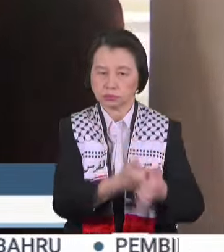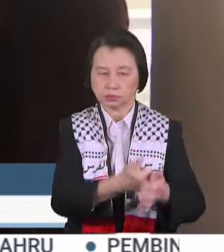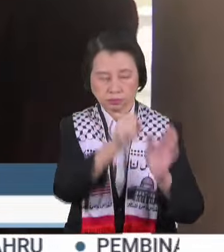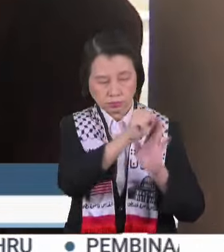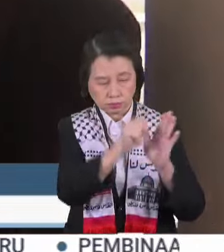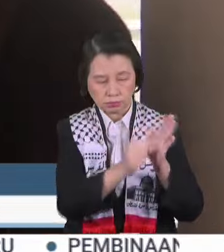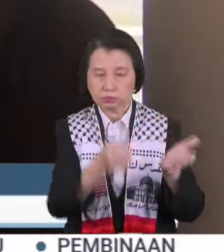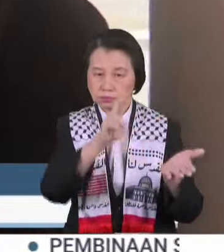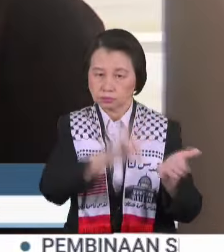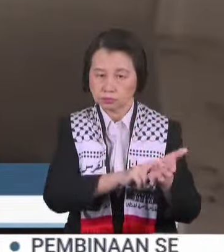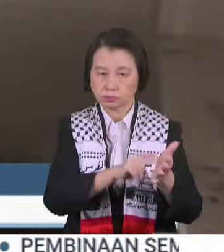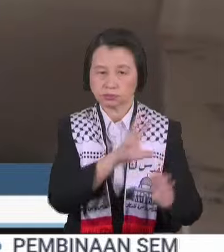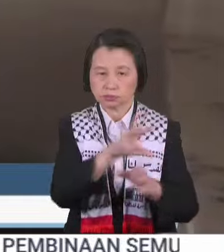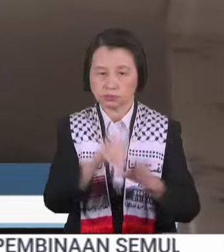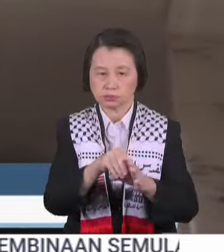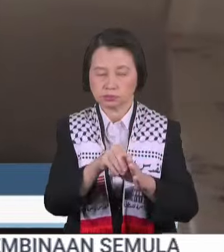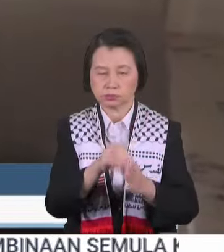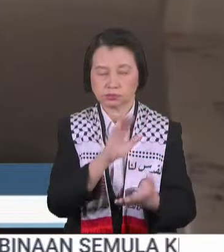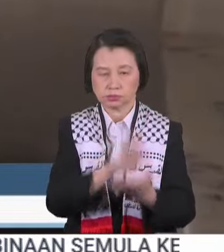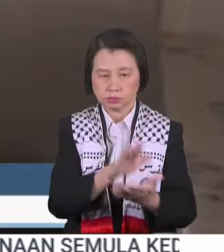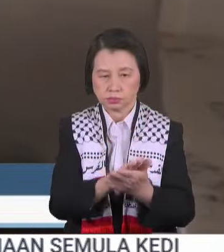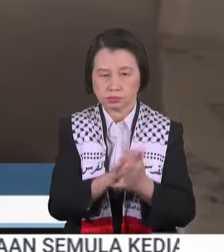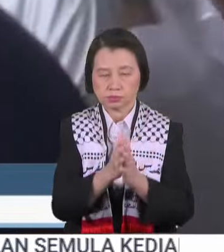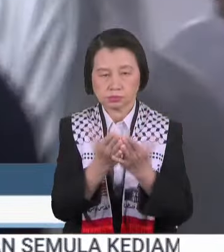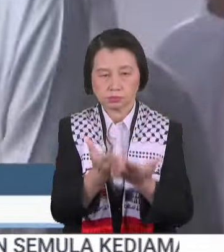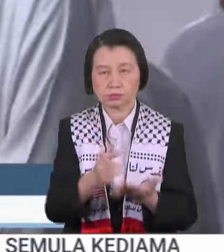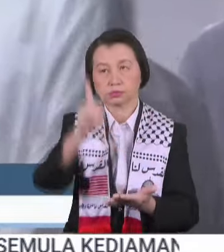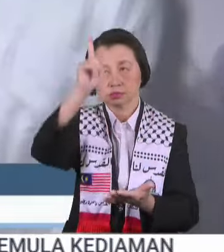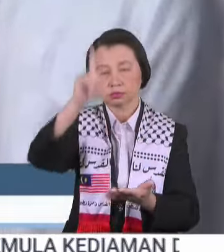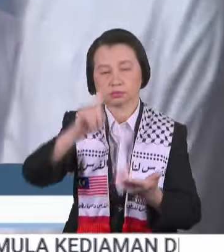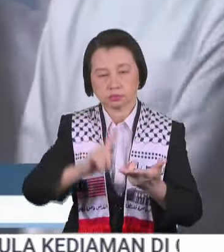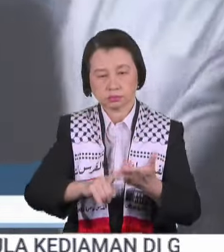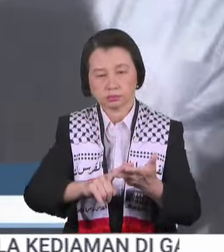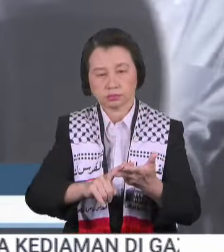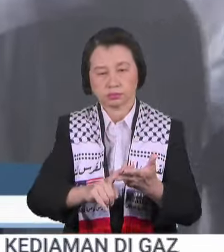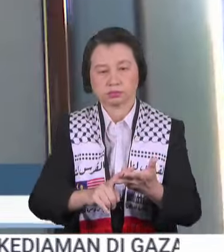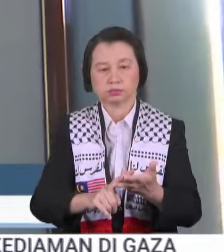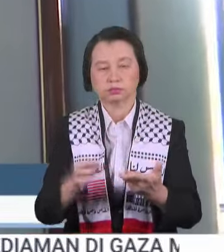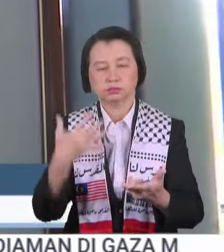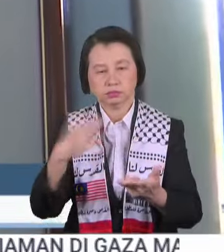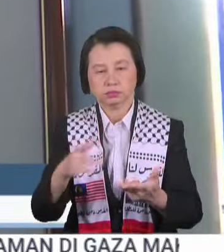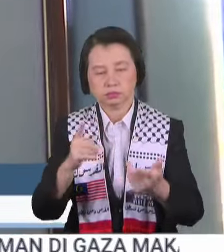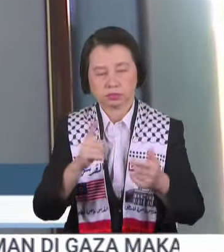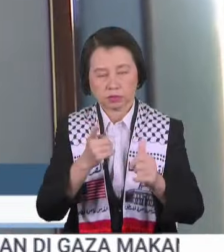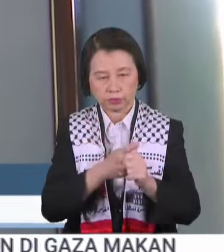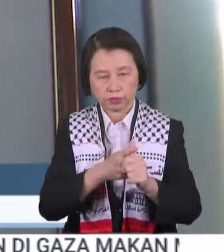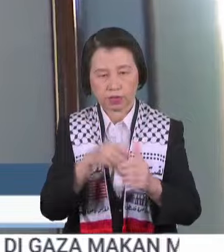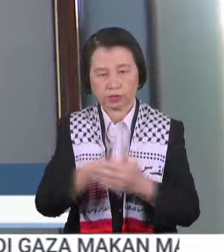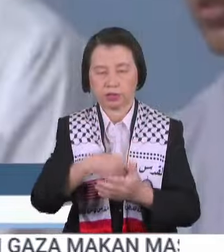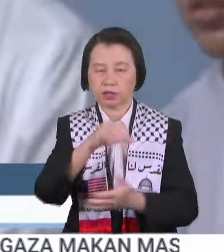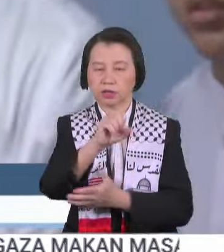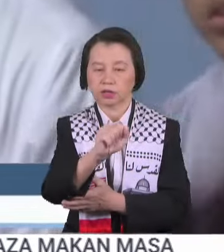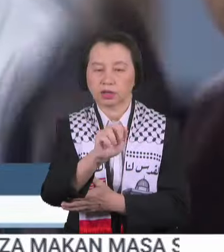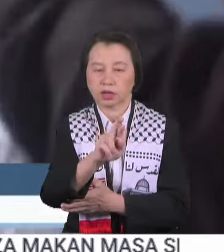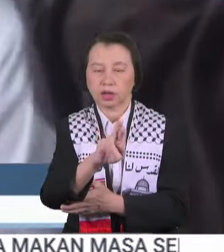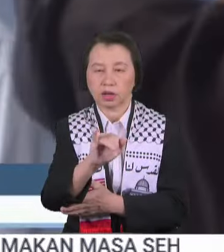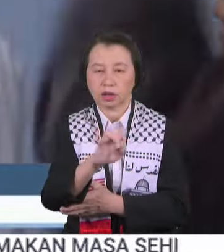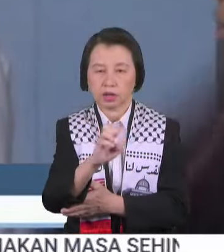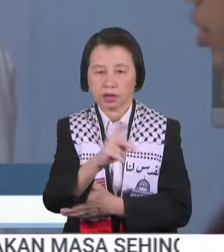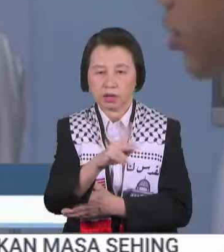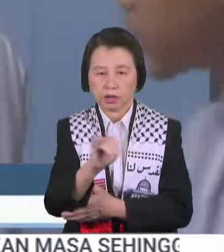keperluan pendaftaran termasuk Madrasah Al-Quran Waluhatul Arabiyah Makwa yang pertama di Sarike dan dilengkapi